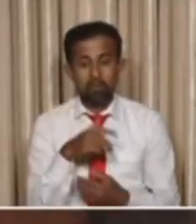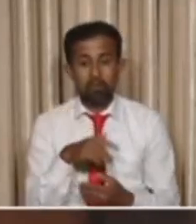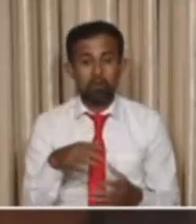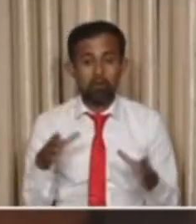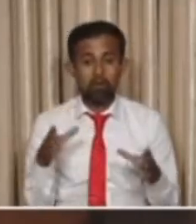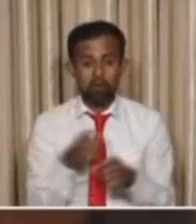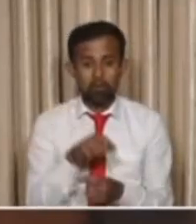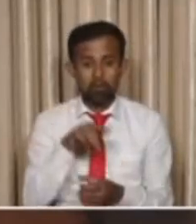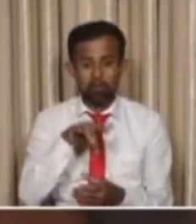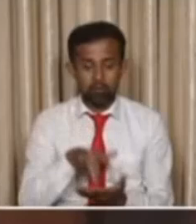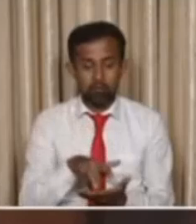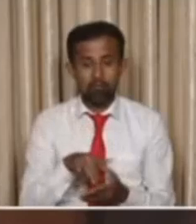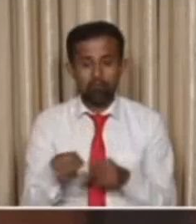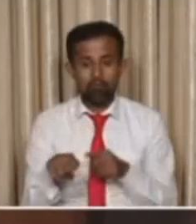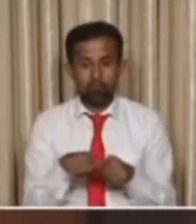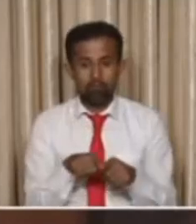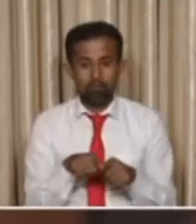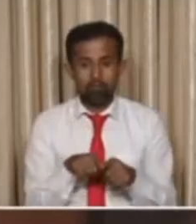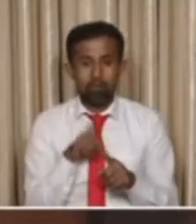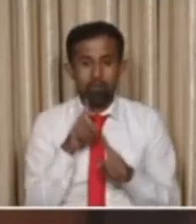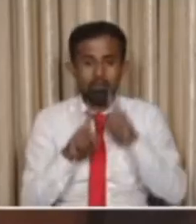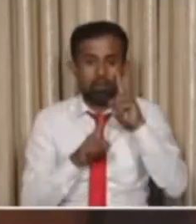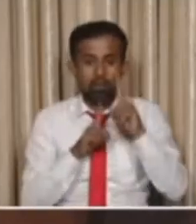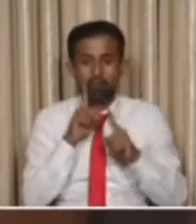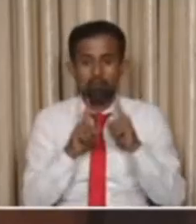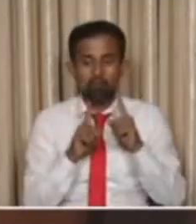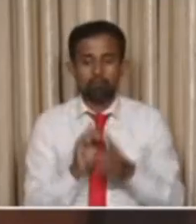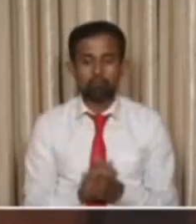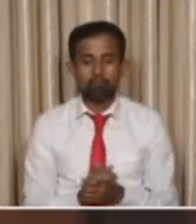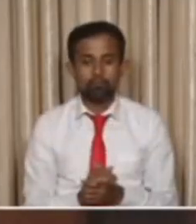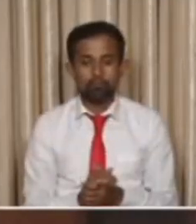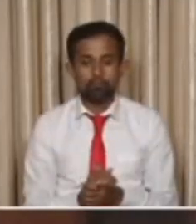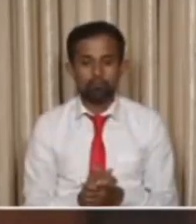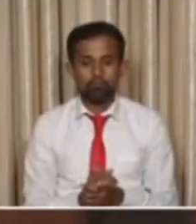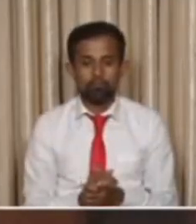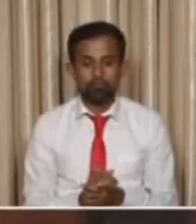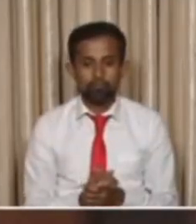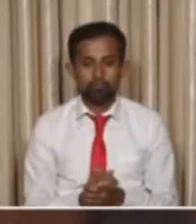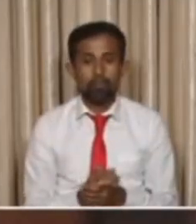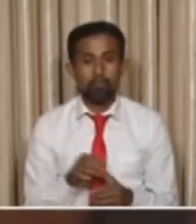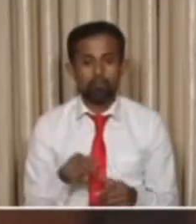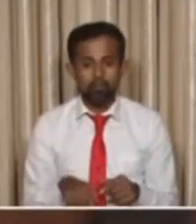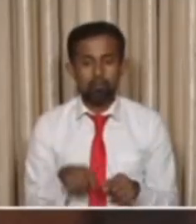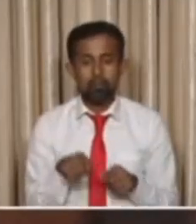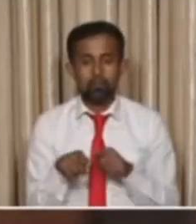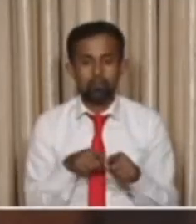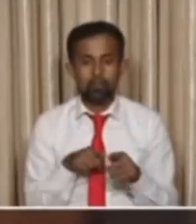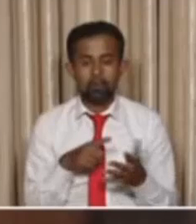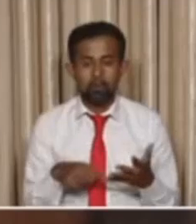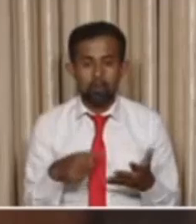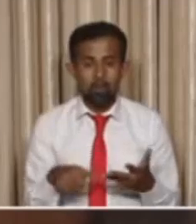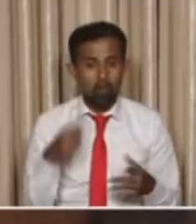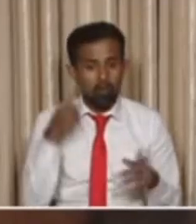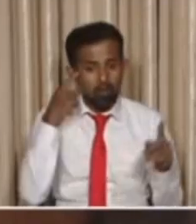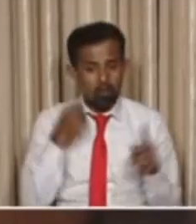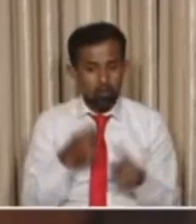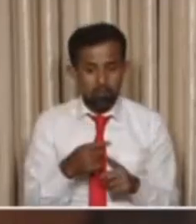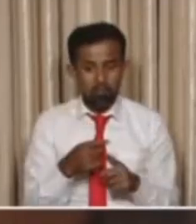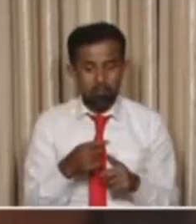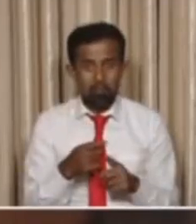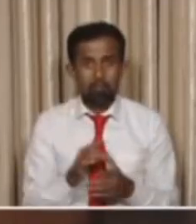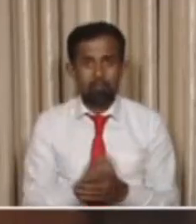எல்லாம் கேள்விக்குறியான விடயங்களை பற்றி நாங்கள் சில ஆய்வுகளை செய்யறது நாட்டுக்குள்ளே பாராளுமன்றத்திலேயும் நீண்ட காலமாக எடுக்கப்படாமல் இருக்கிற